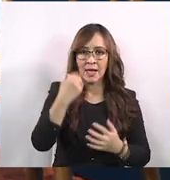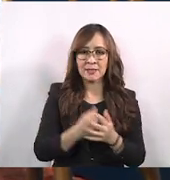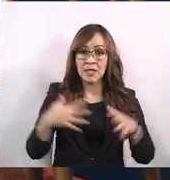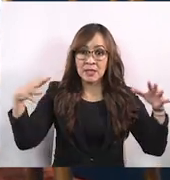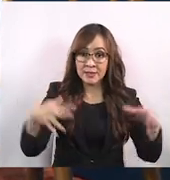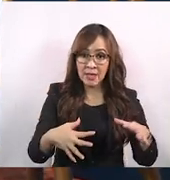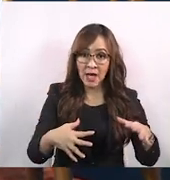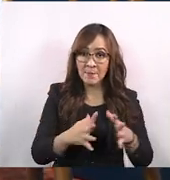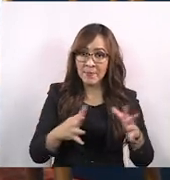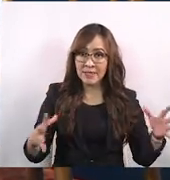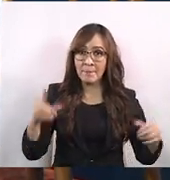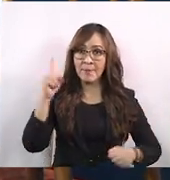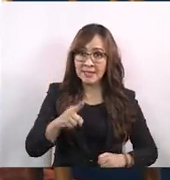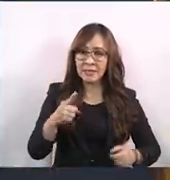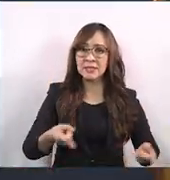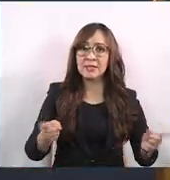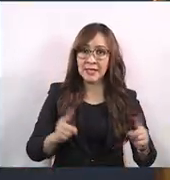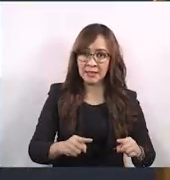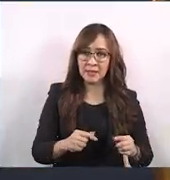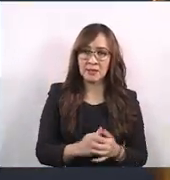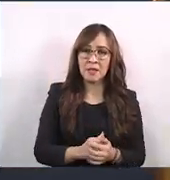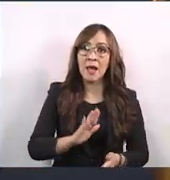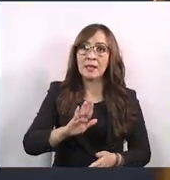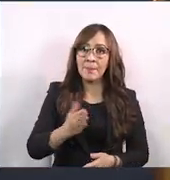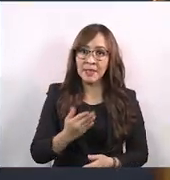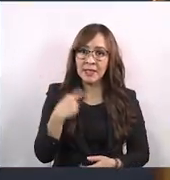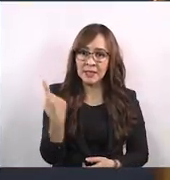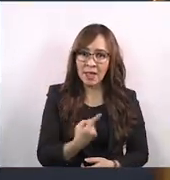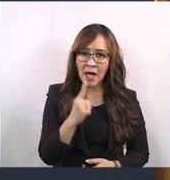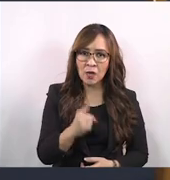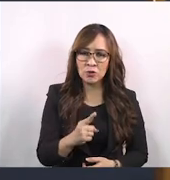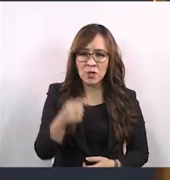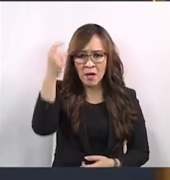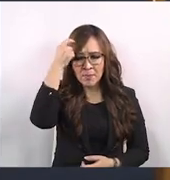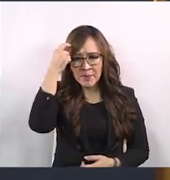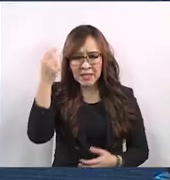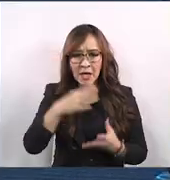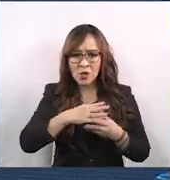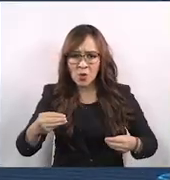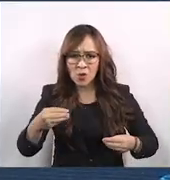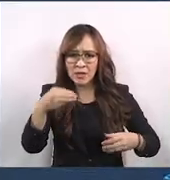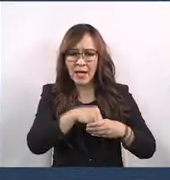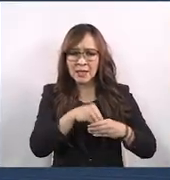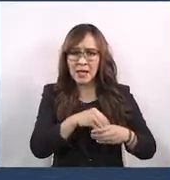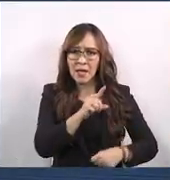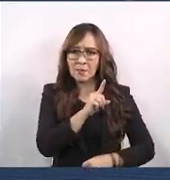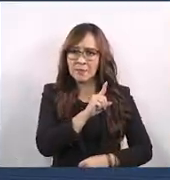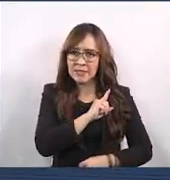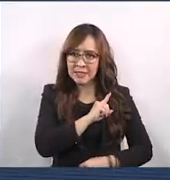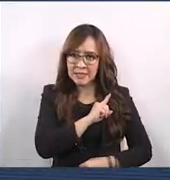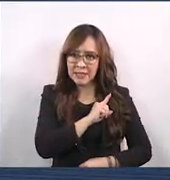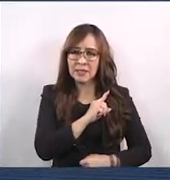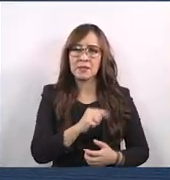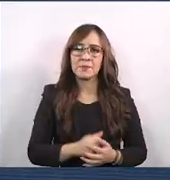ingat kekuatan yang Tuhan sediakan buat kita lebih besar dunia ini karena alkitabiah royandi dalam kamu lebih besar roh alam dunia ini sama-sama bilang sayang